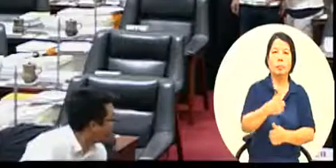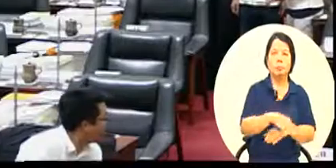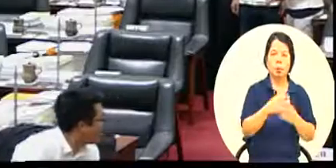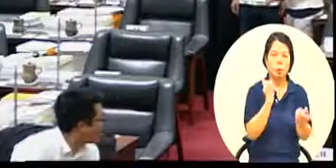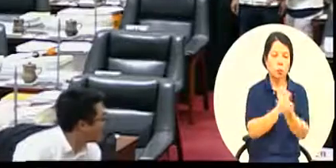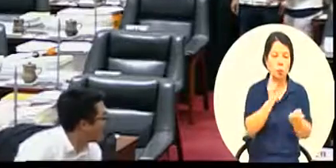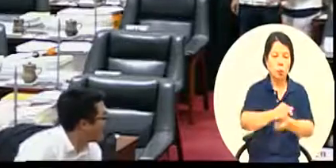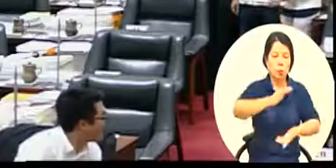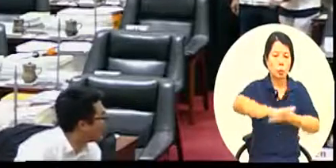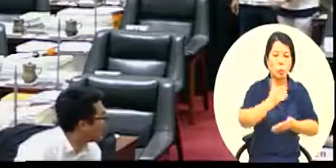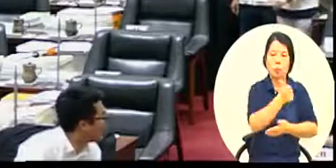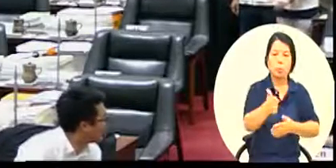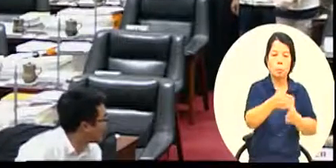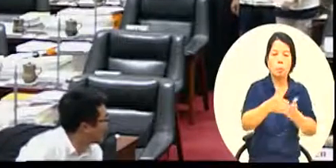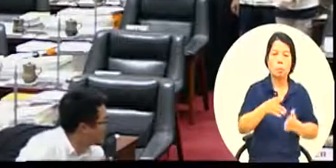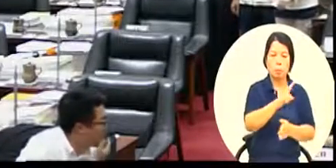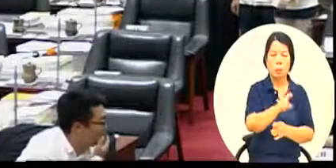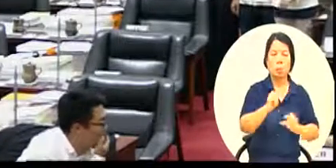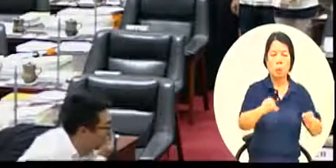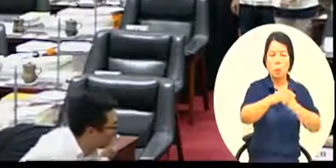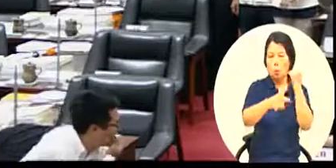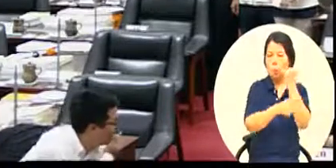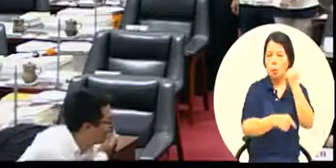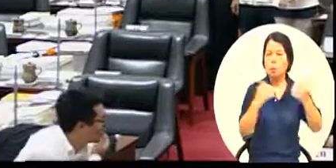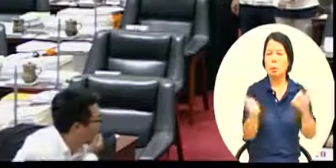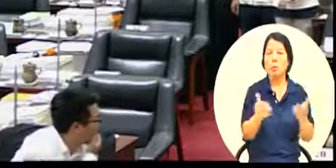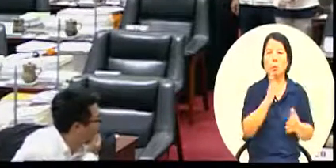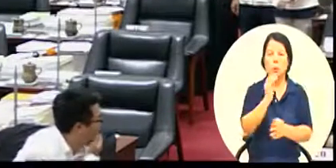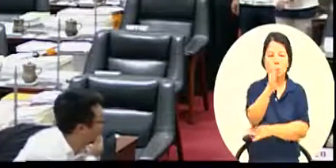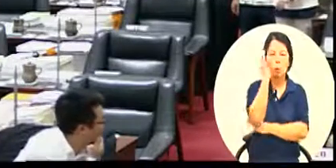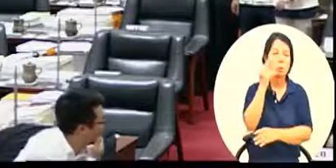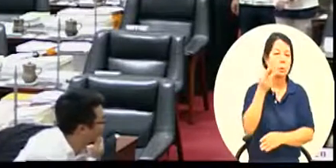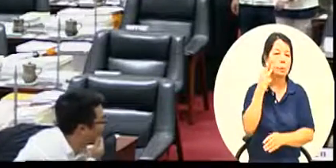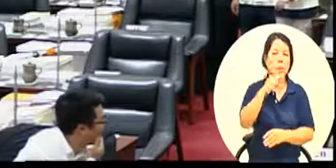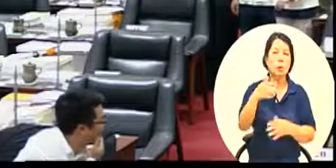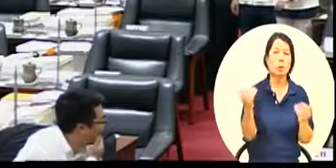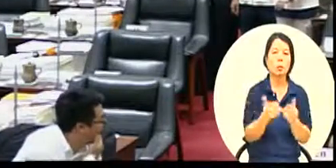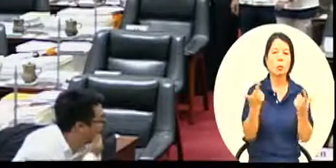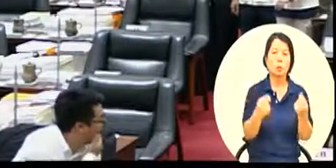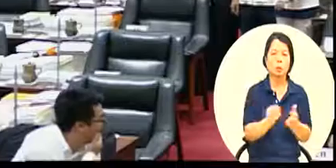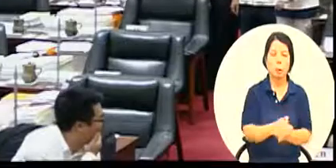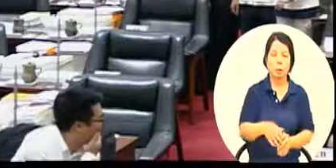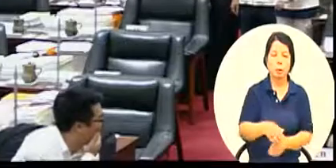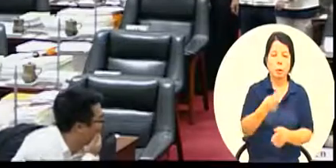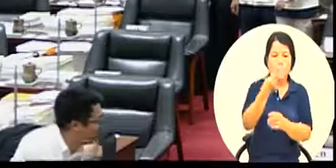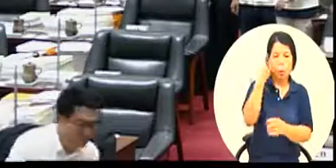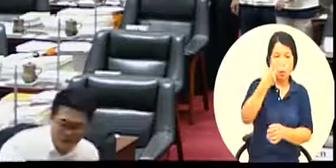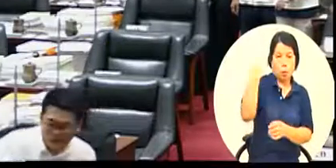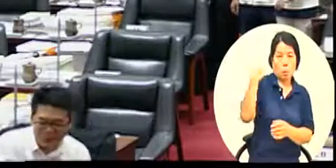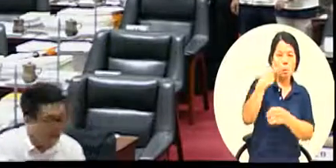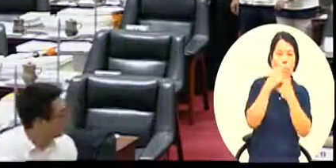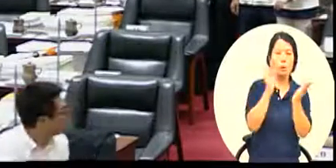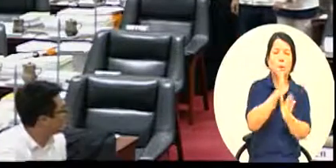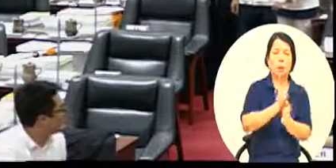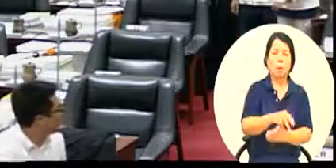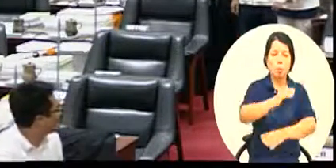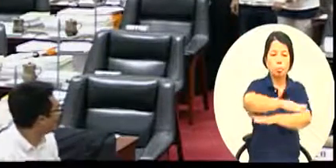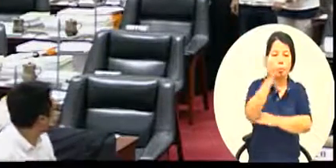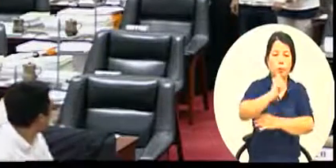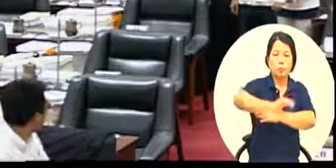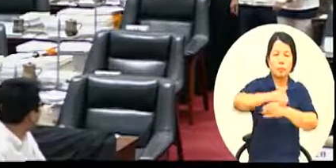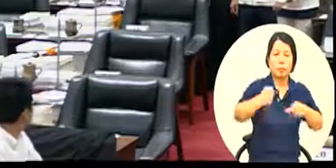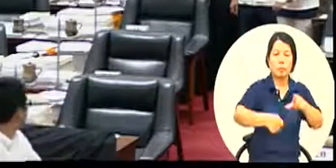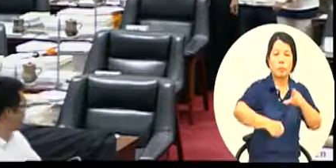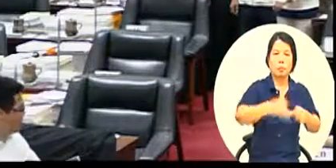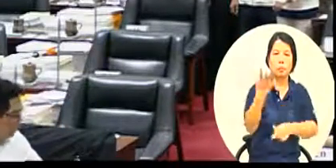对着阿扁总统的问题，这不是法律的问题，是政治问题。在昨日的媒体有公开将